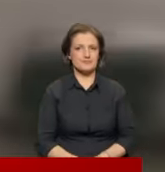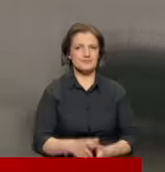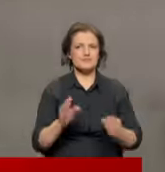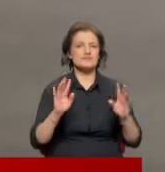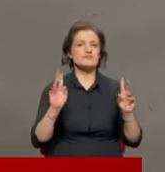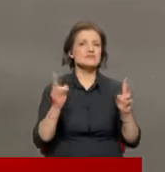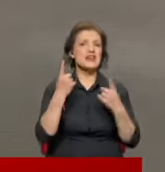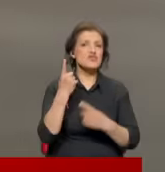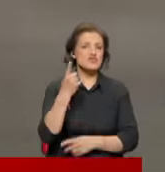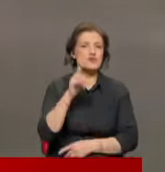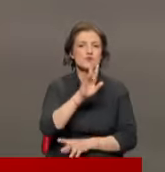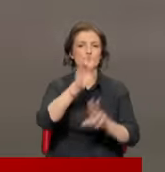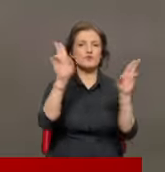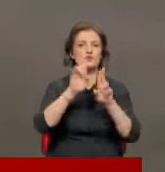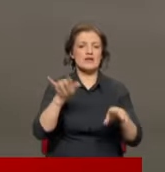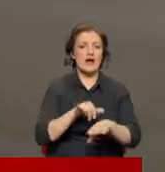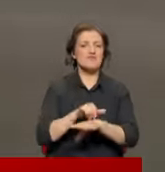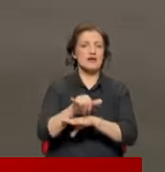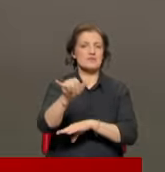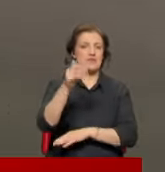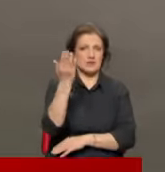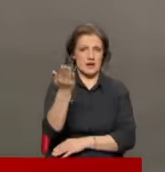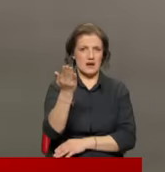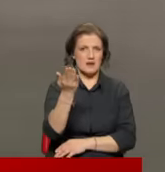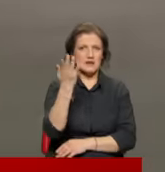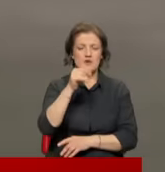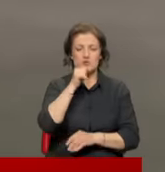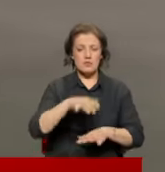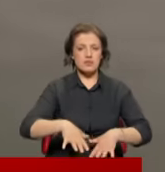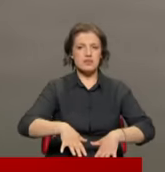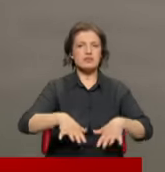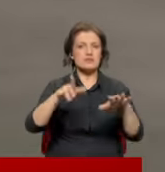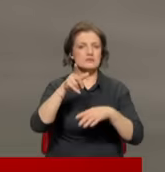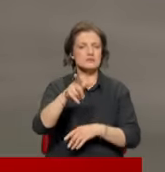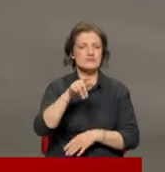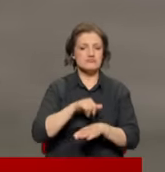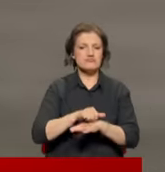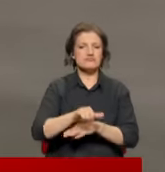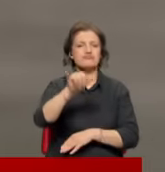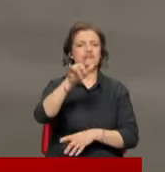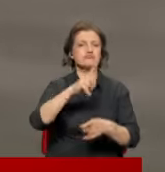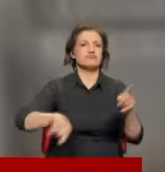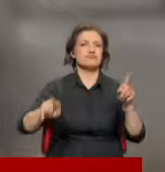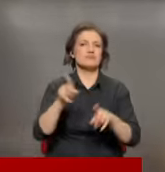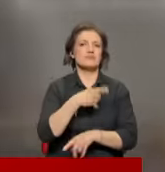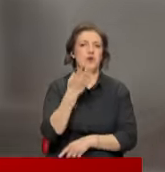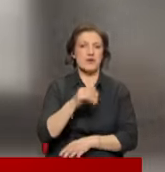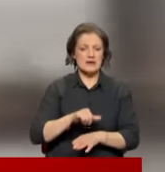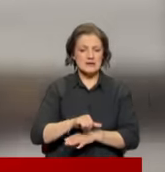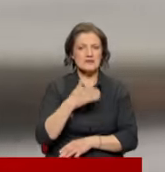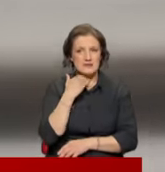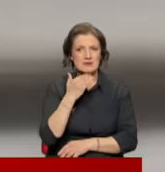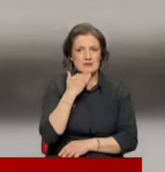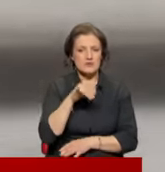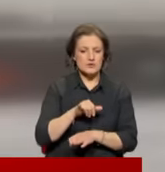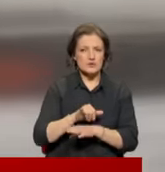En çarpıcı görüntü uluslararası havalimanından geldi. Adeta göle dönen havalimanında uçuşlar iptal edildi. Pistte ilerlemeye